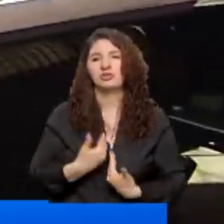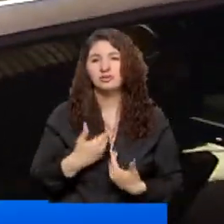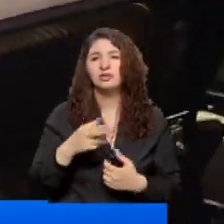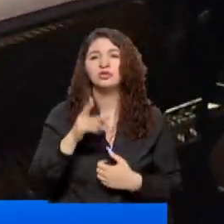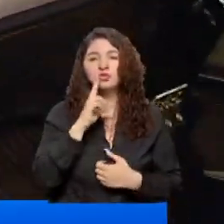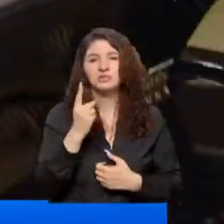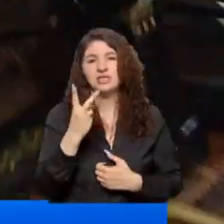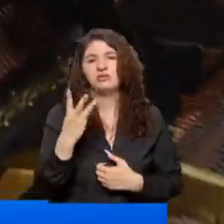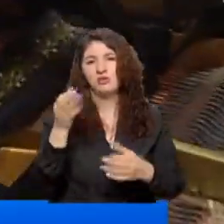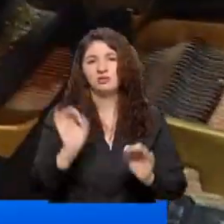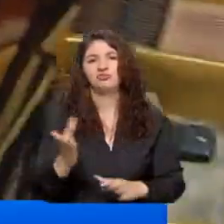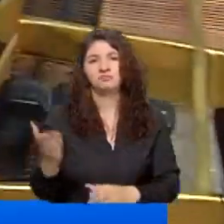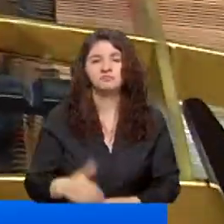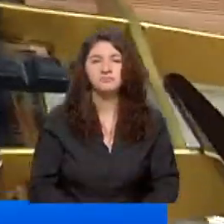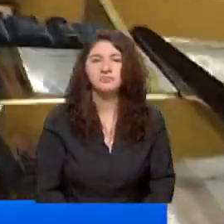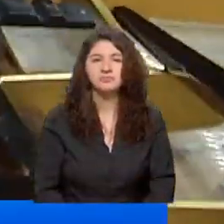olacağız